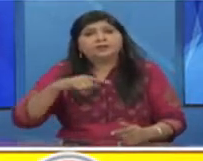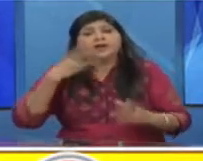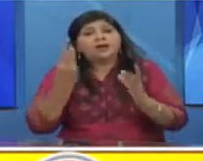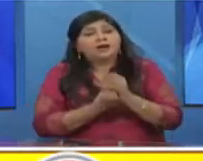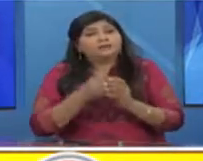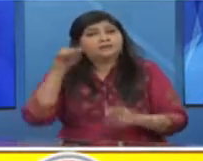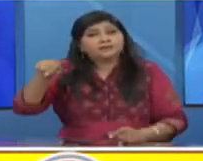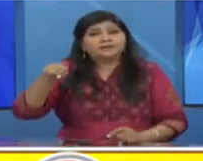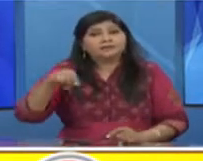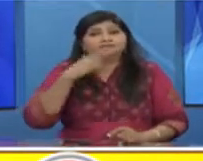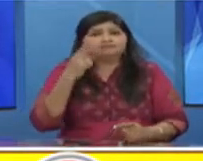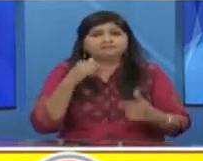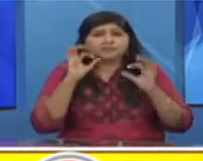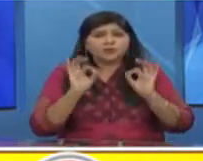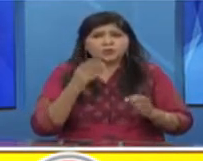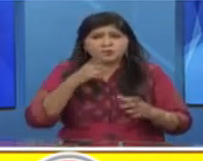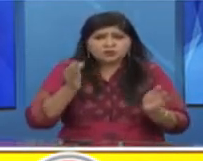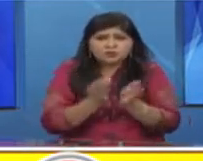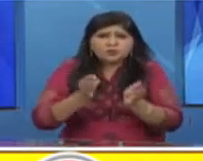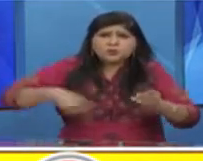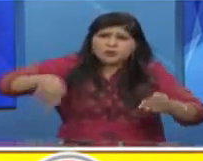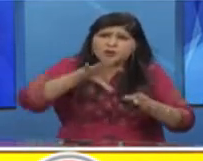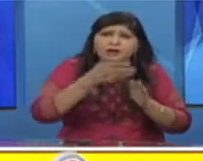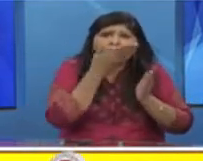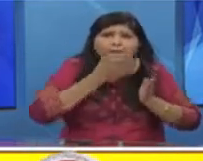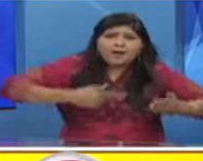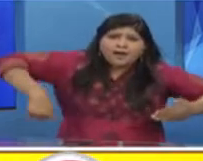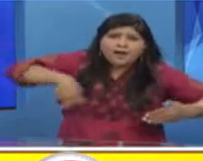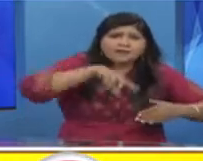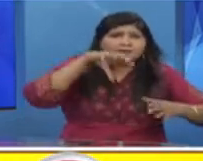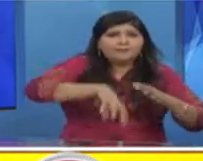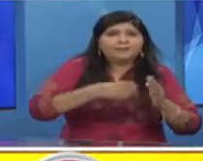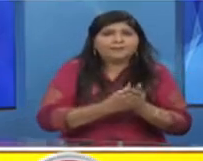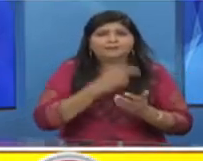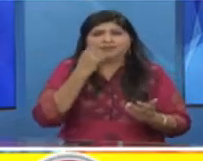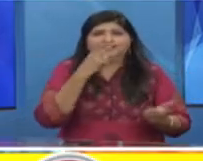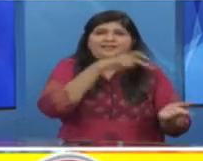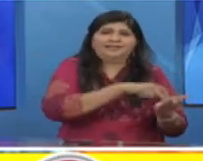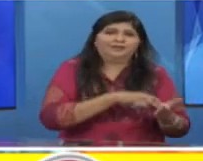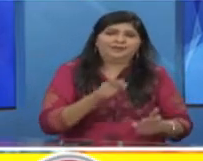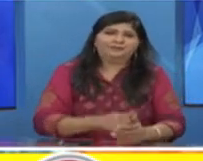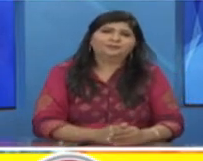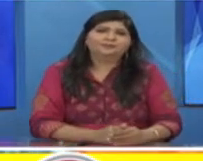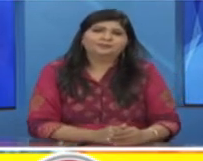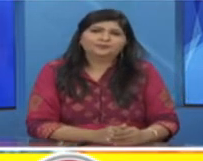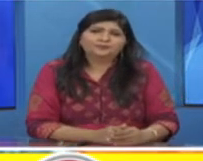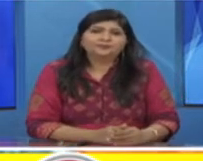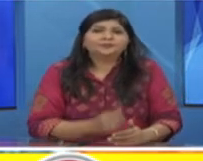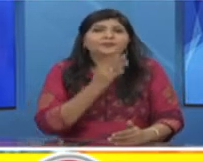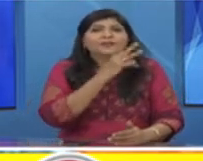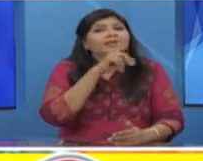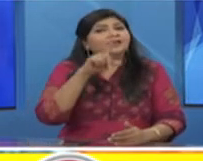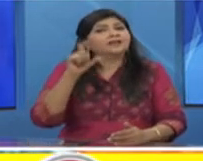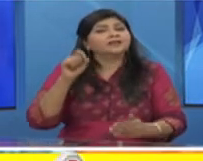भी इसके खूबसूरत द्वीपों और समुद्र तटों की यात्रा करेंगे। मेरे प्यारे देशवासियों, 31